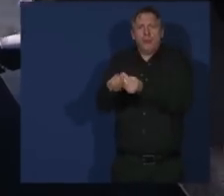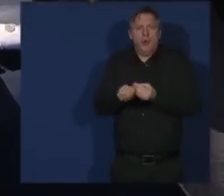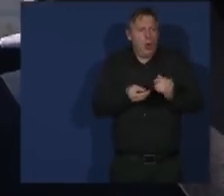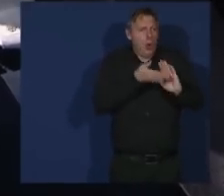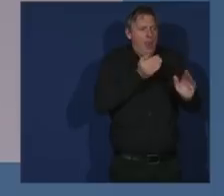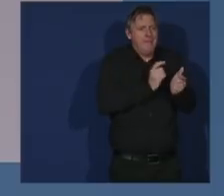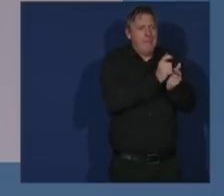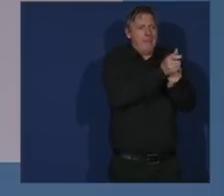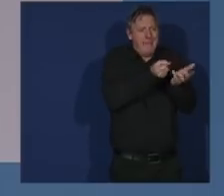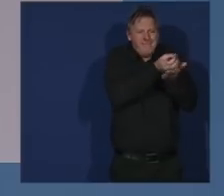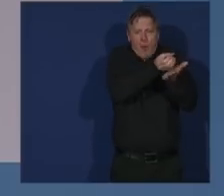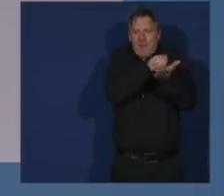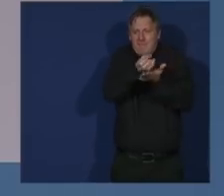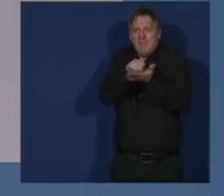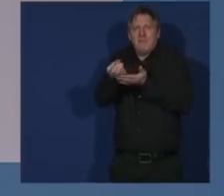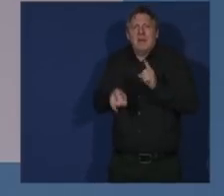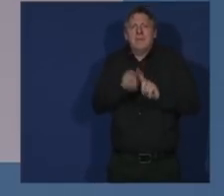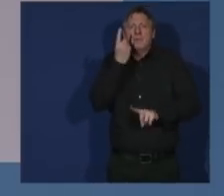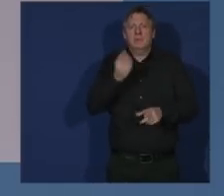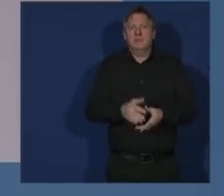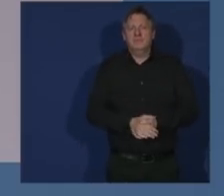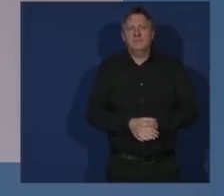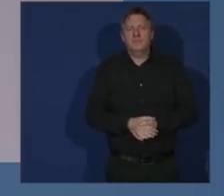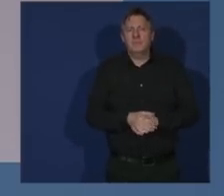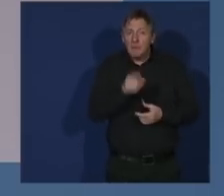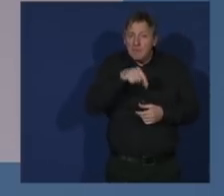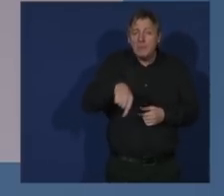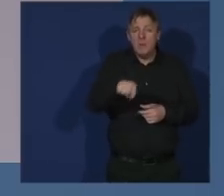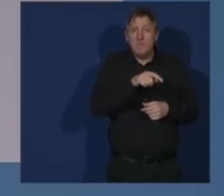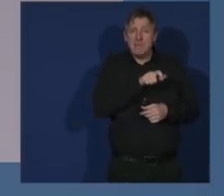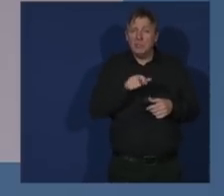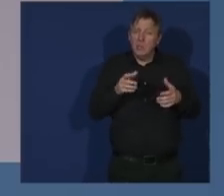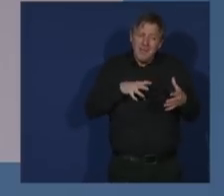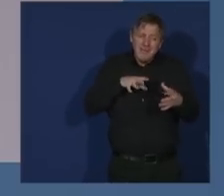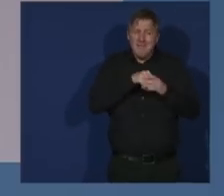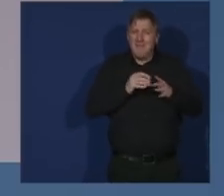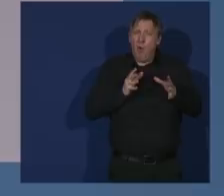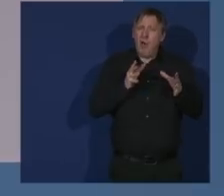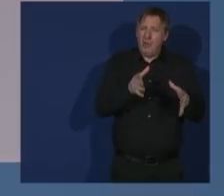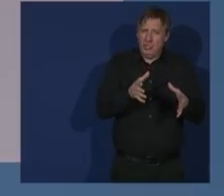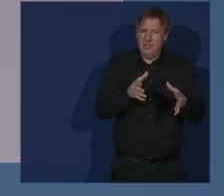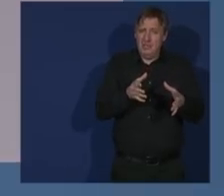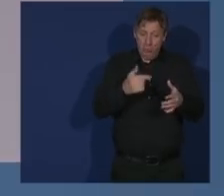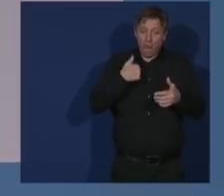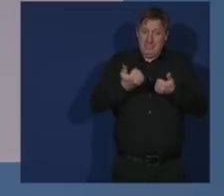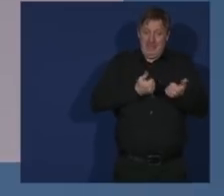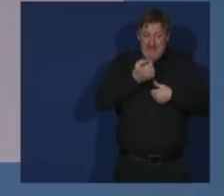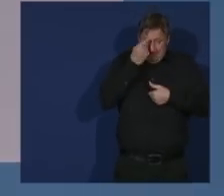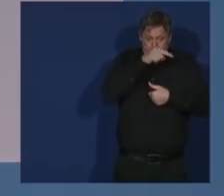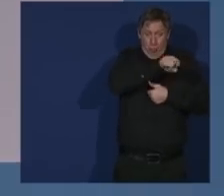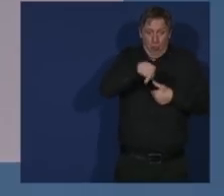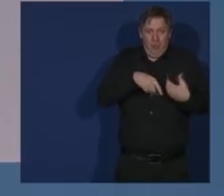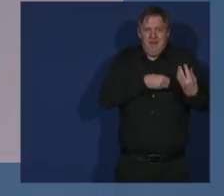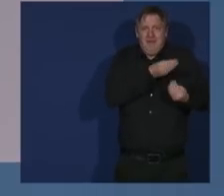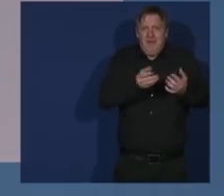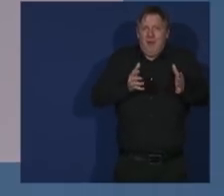Au service de ceux qui veulent s'engager et au service de celles qui veulent s'engager. J'ai eu l'occasion de le dire pendant